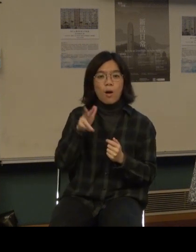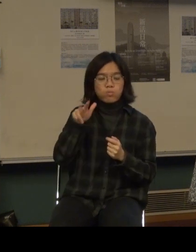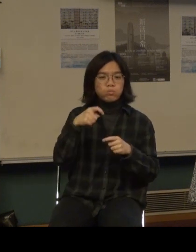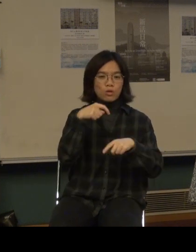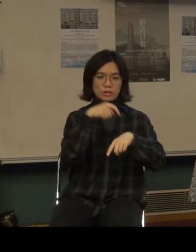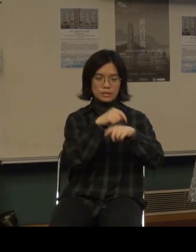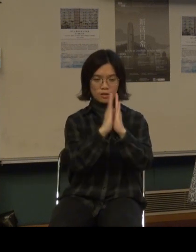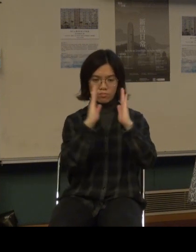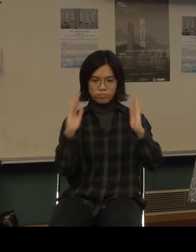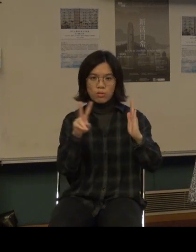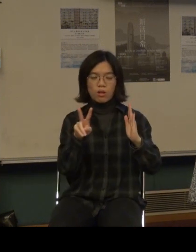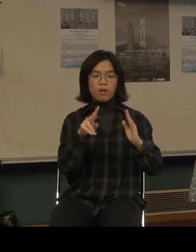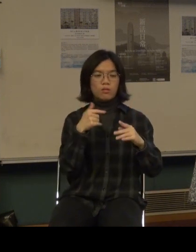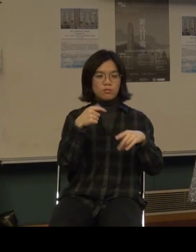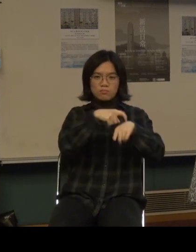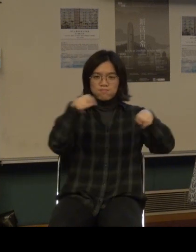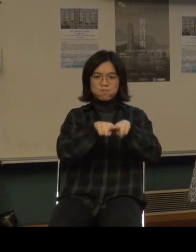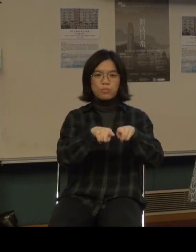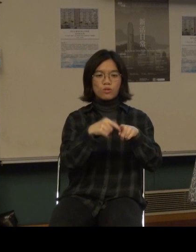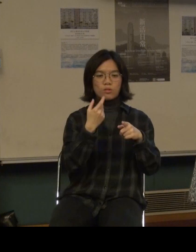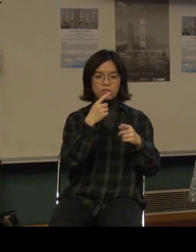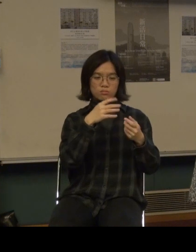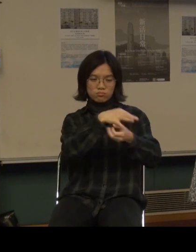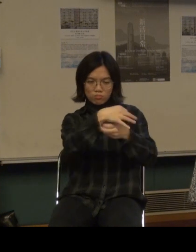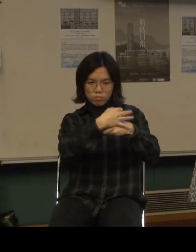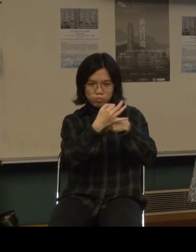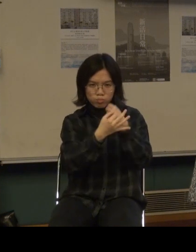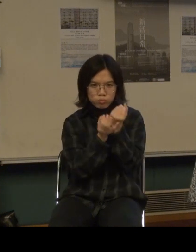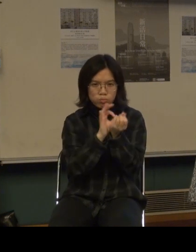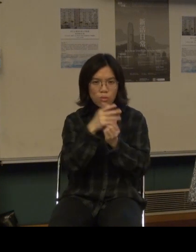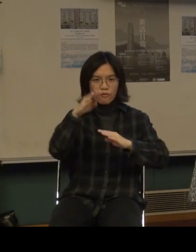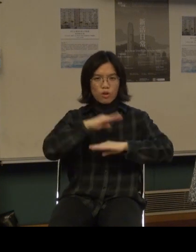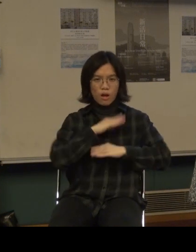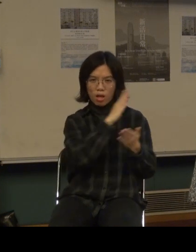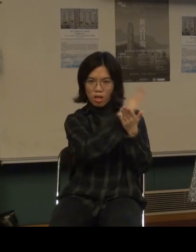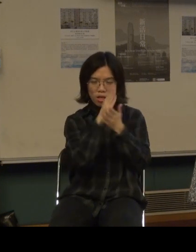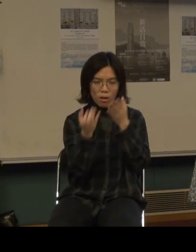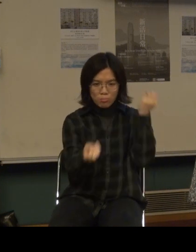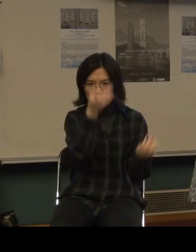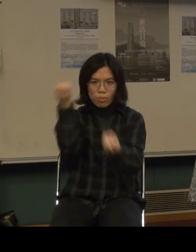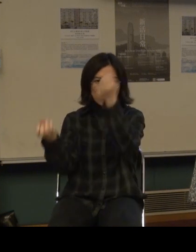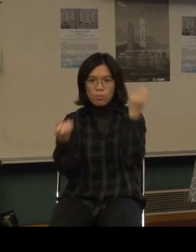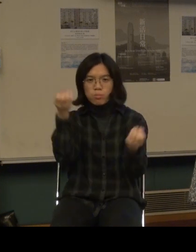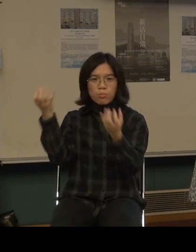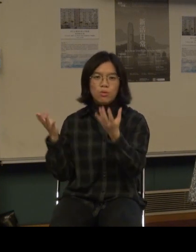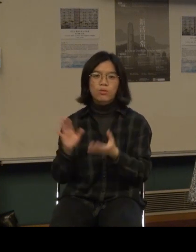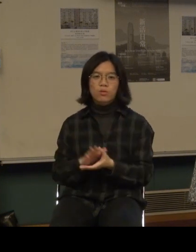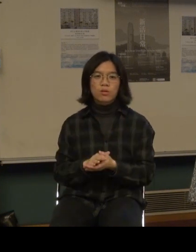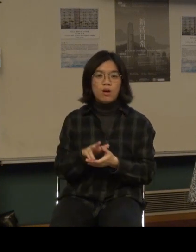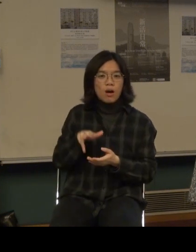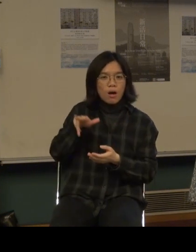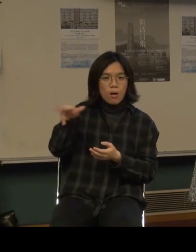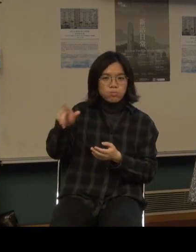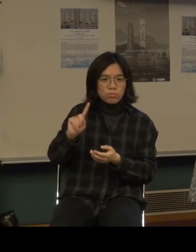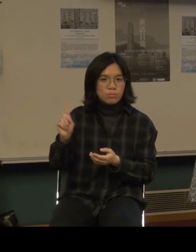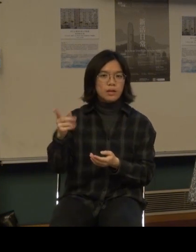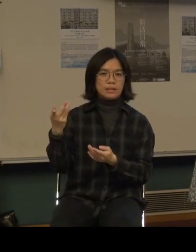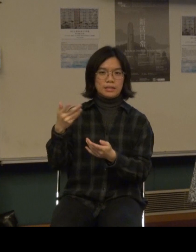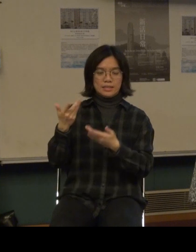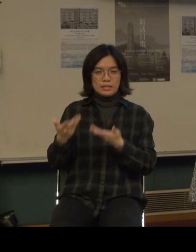方都出現的，就是他們都有不同的建築師，他們都想去挑戰以前我們一